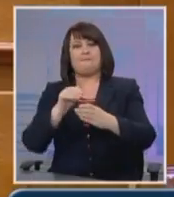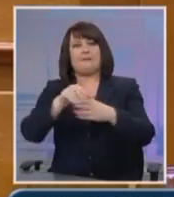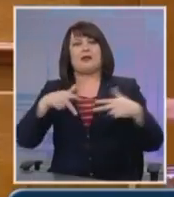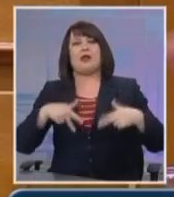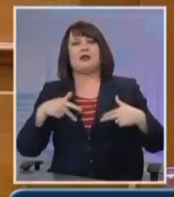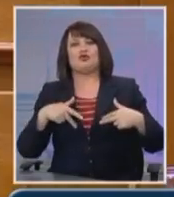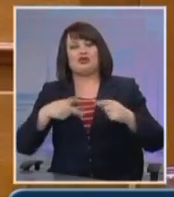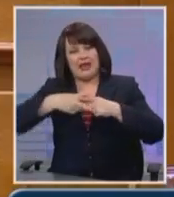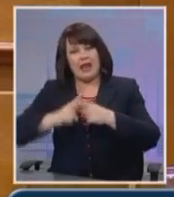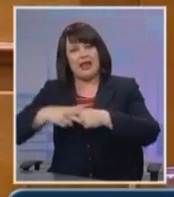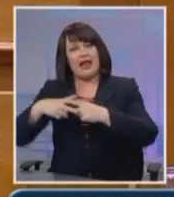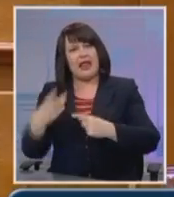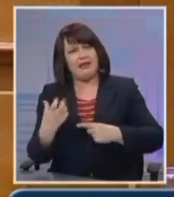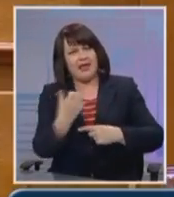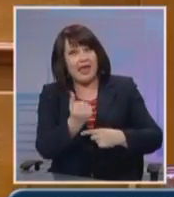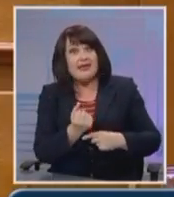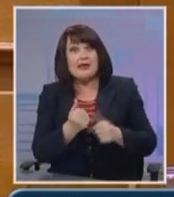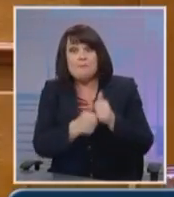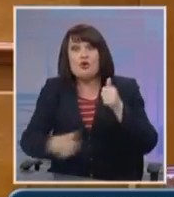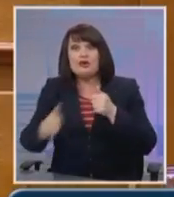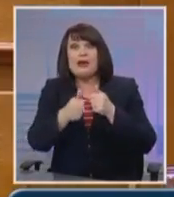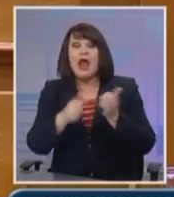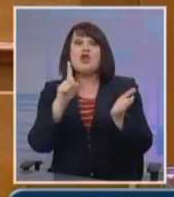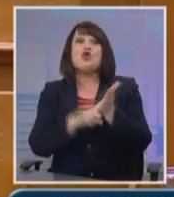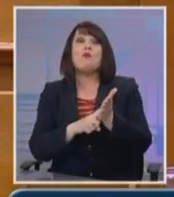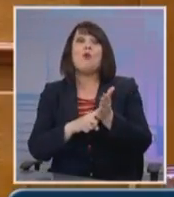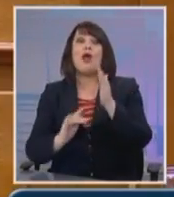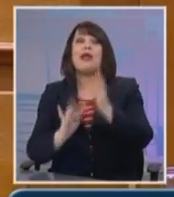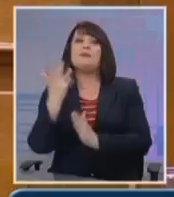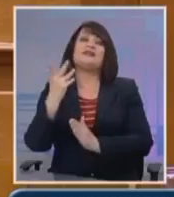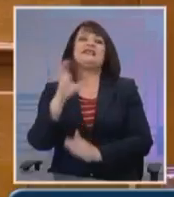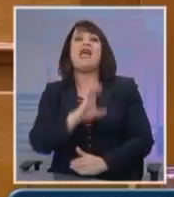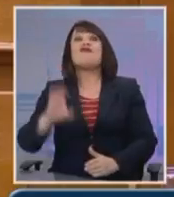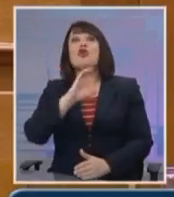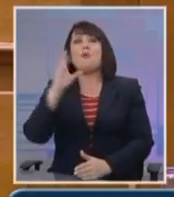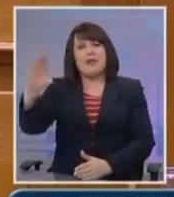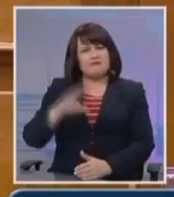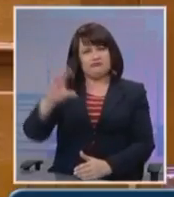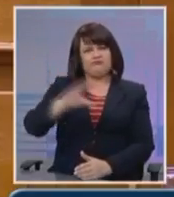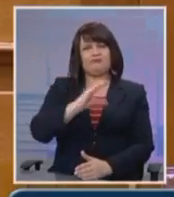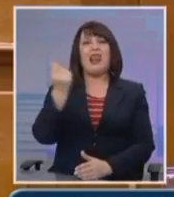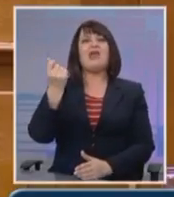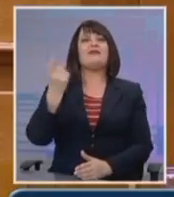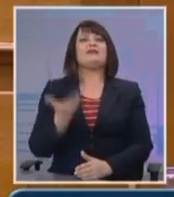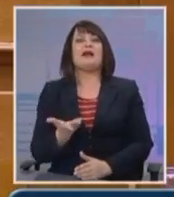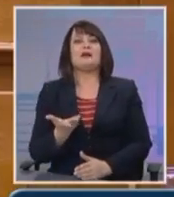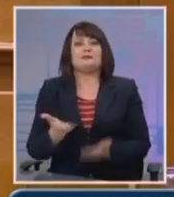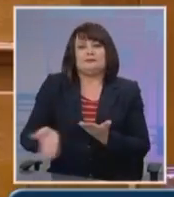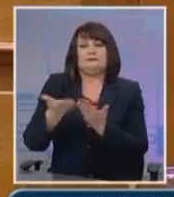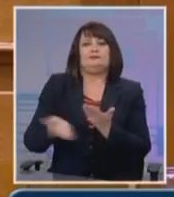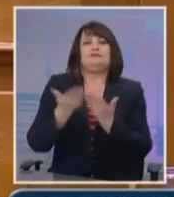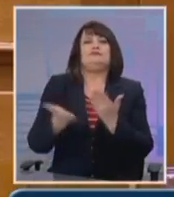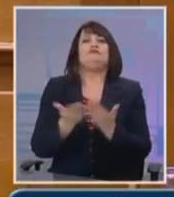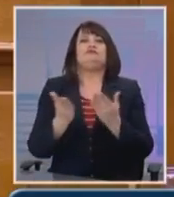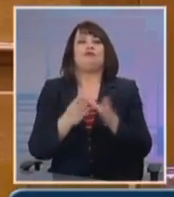των εργαλείων που το κράτος διαθέτει, των αναπτυξιακών νόμων, των κοινωνικών προγραμμάτων, θα πρέπει να είναι η στήριξη των εξωστρεφών